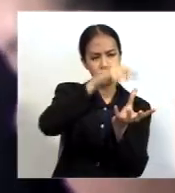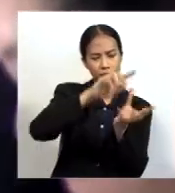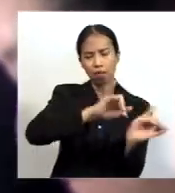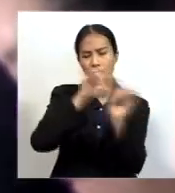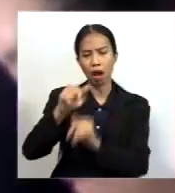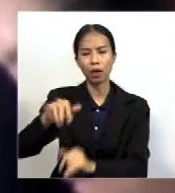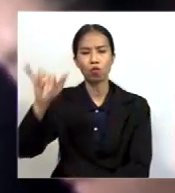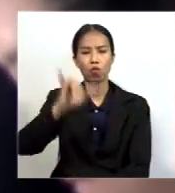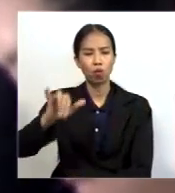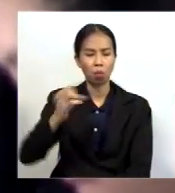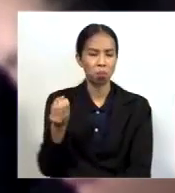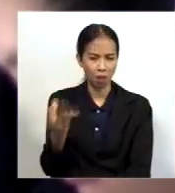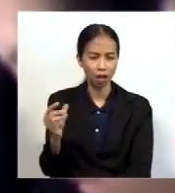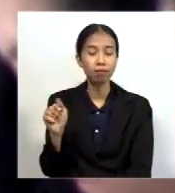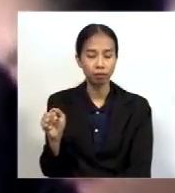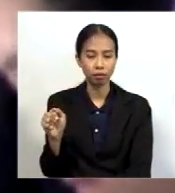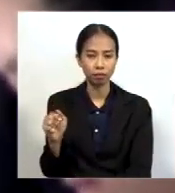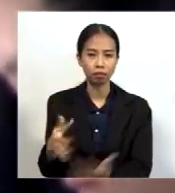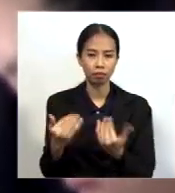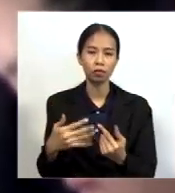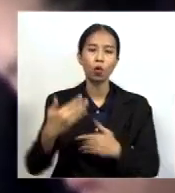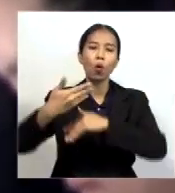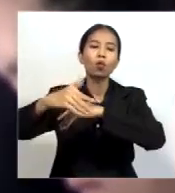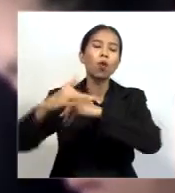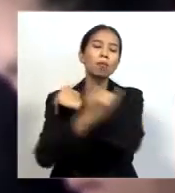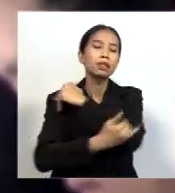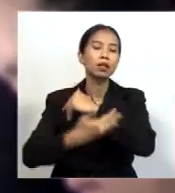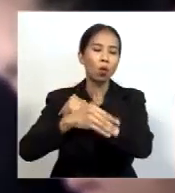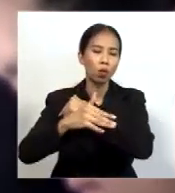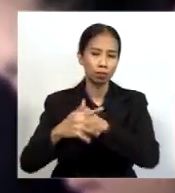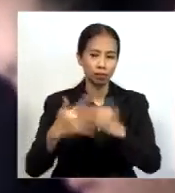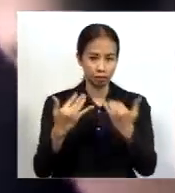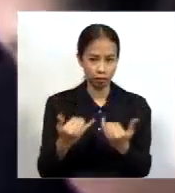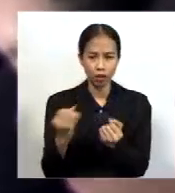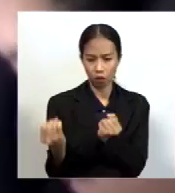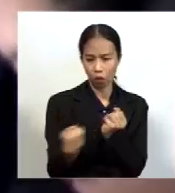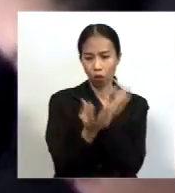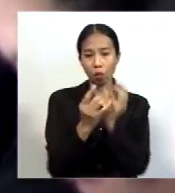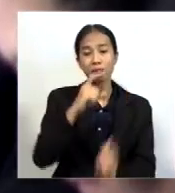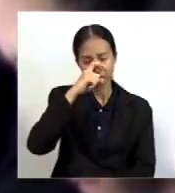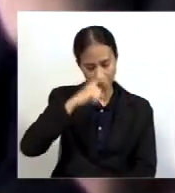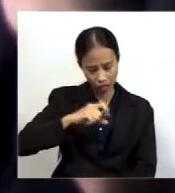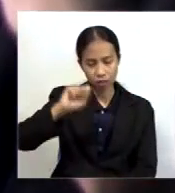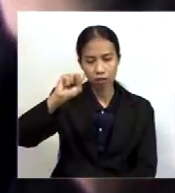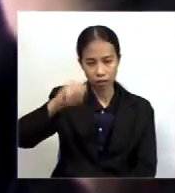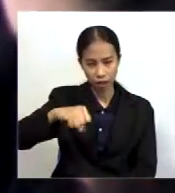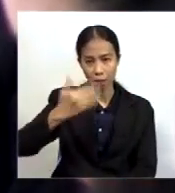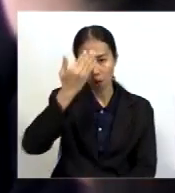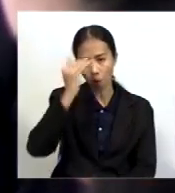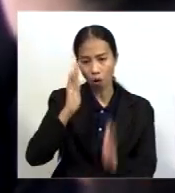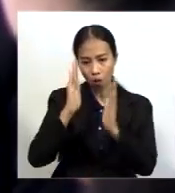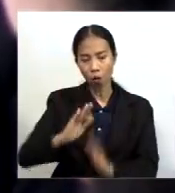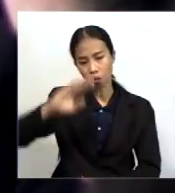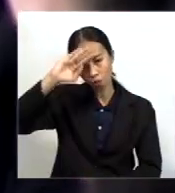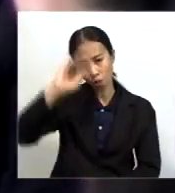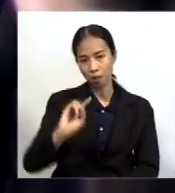ครับอันนี้ก็เป็นสถานการณ์นอกประเทศไทยนะฮะอย่างไรก็ตามสถานการณ์นอกประเทศไทยมีผลกระทบกับประเทศไทยครับผู้ป่วยรายใหม่3รายเ